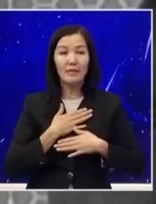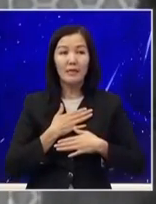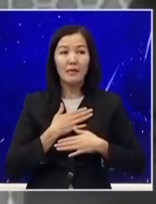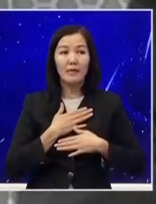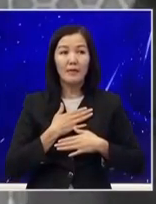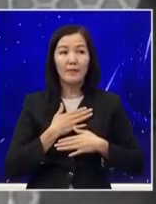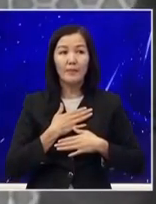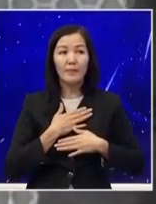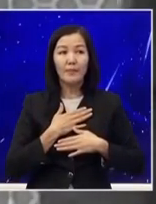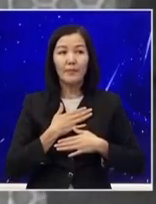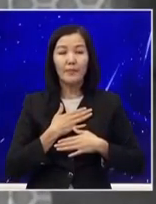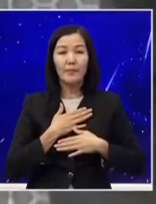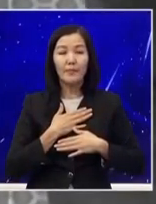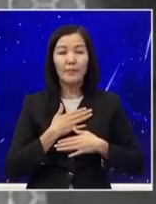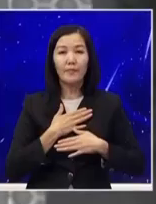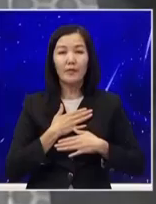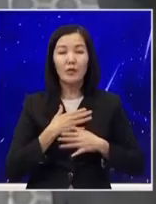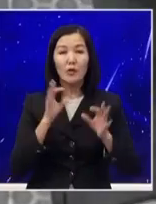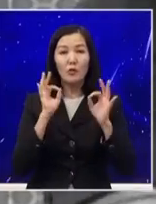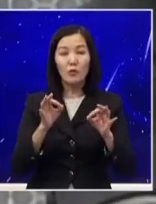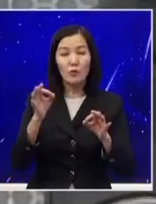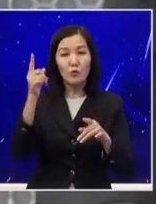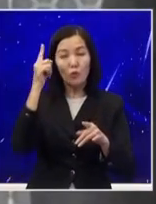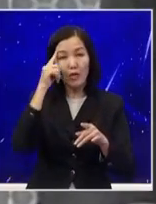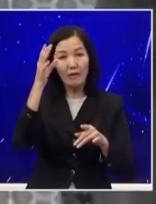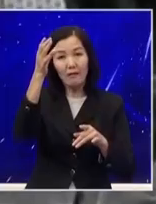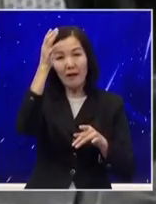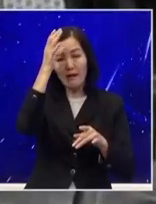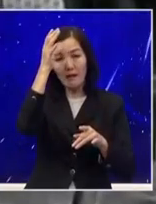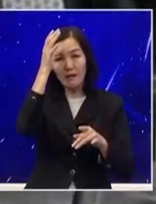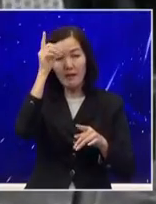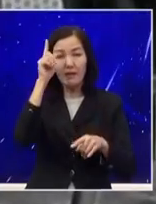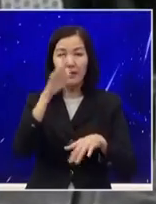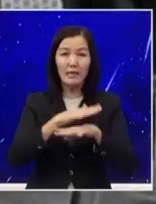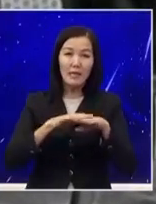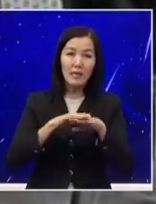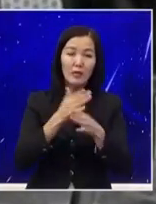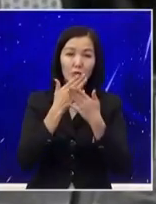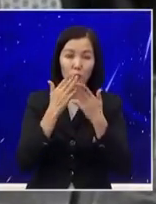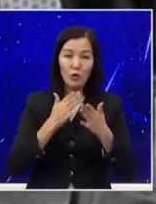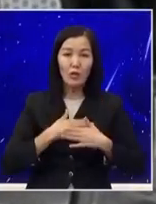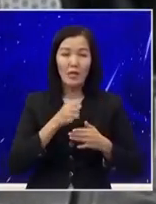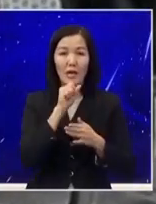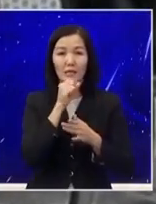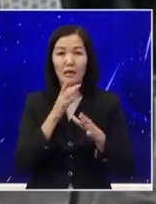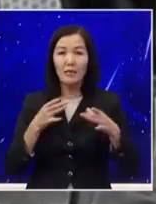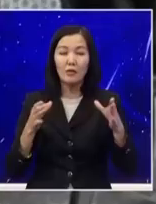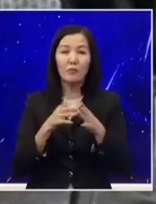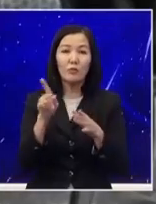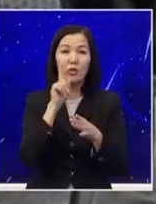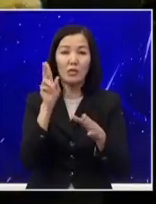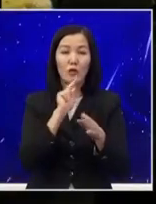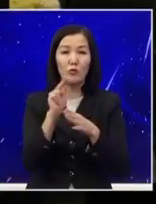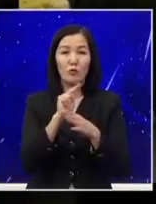болсын, осындай санасы бар. Сонымен қатар еліне берілген ақсақалдардың басын қосып, осы жастармен қатар жұмыс істеп